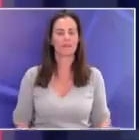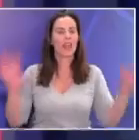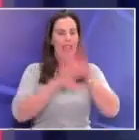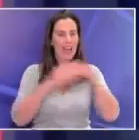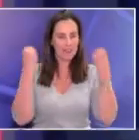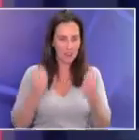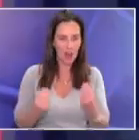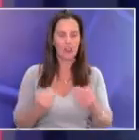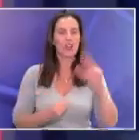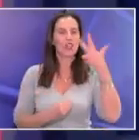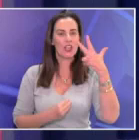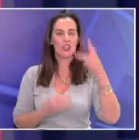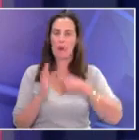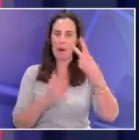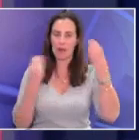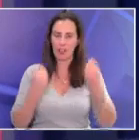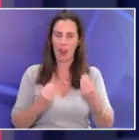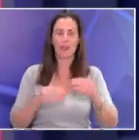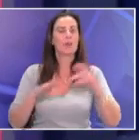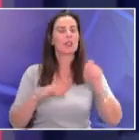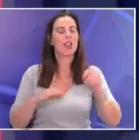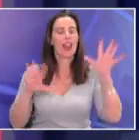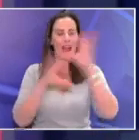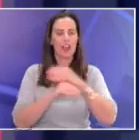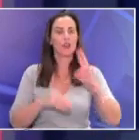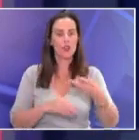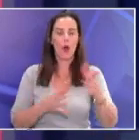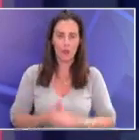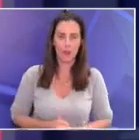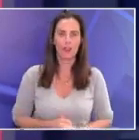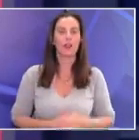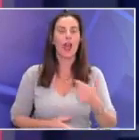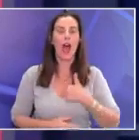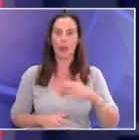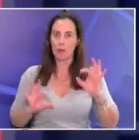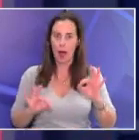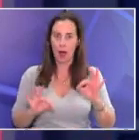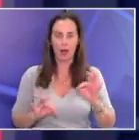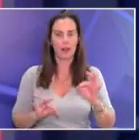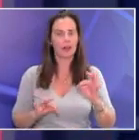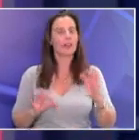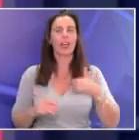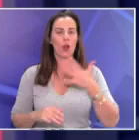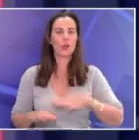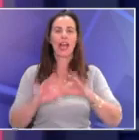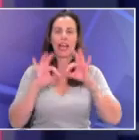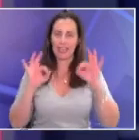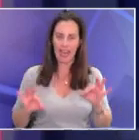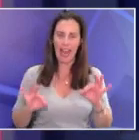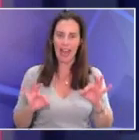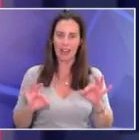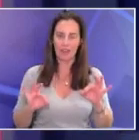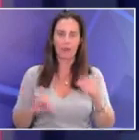ערב טוב, יום שלישי פעמיים כי טוב, משכן לילה, אנחנו איתכם שוב פעם, אני כולי מלא עוז ועזוז, ואני רוצה לפתוח